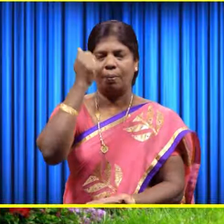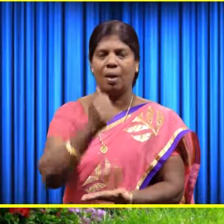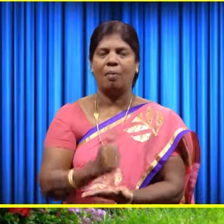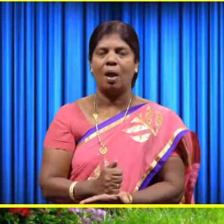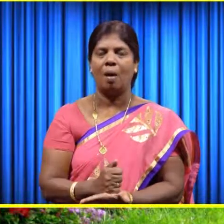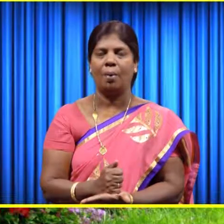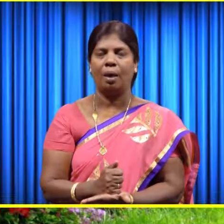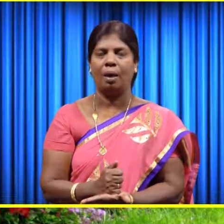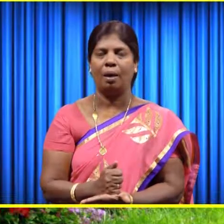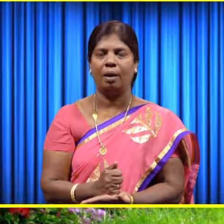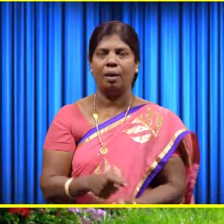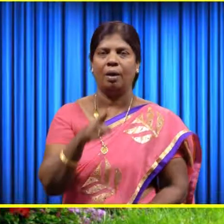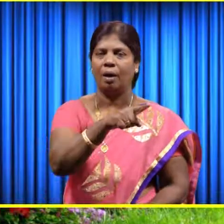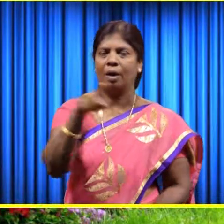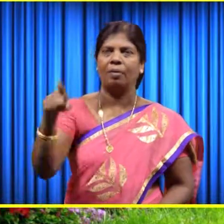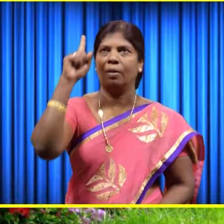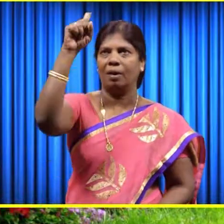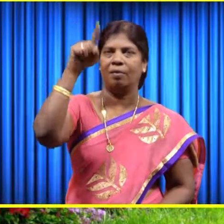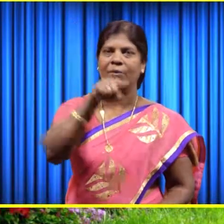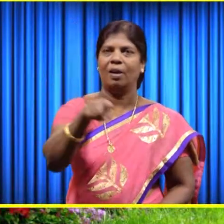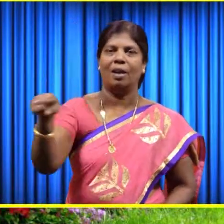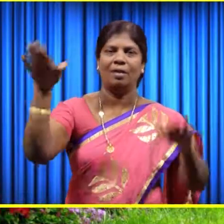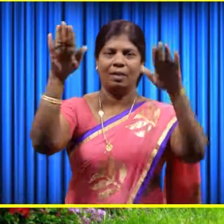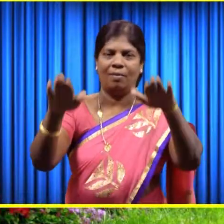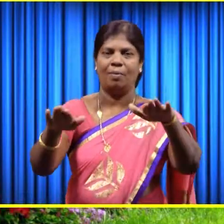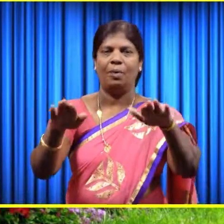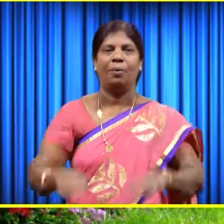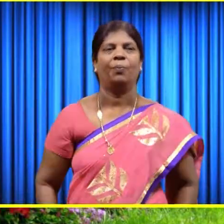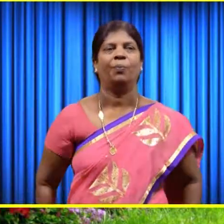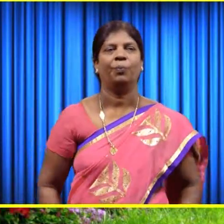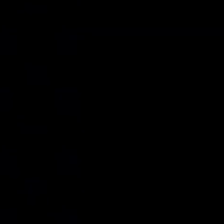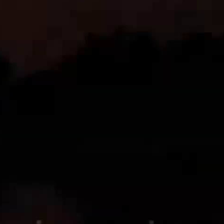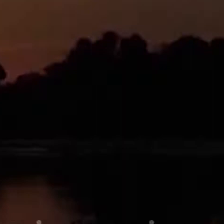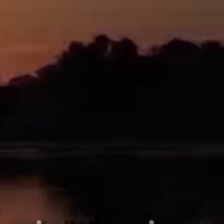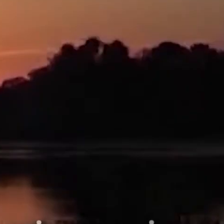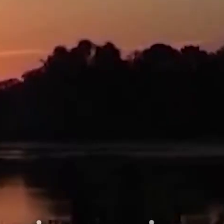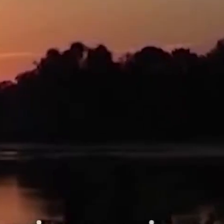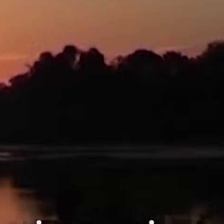கொள்கிறோம் நல்ல பிதாவே, ஆமென். கடவுள் உங்களை ஆசீர்வதிப்பார்.